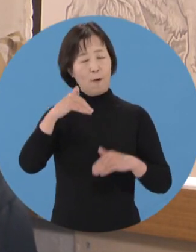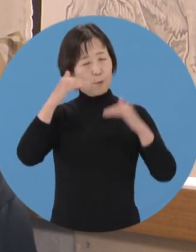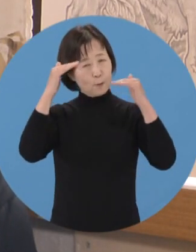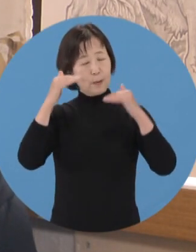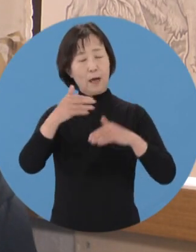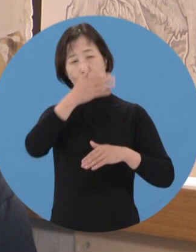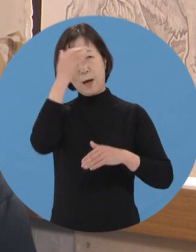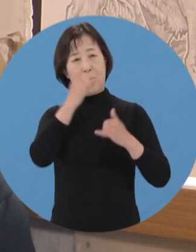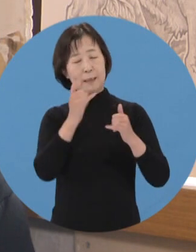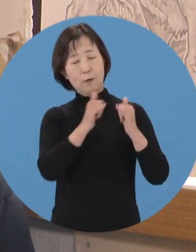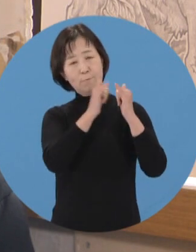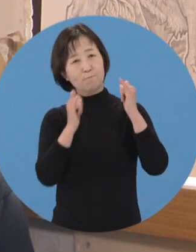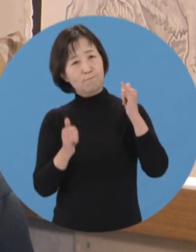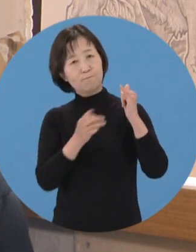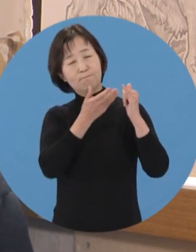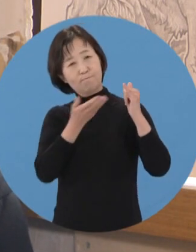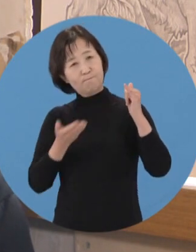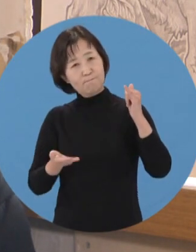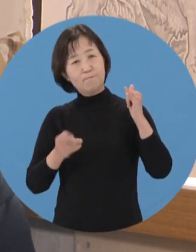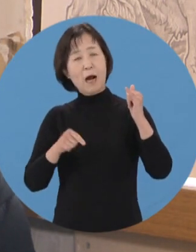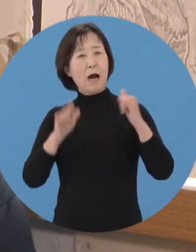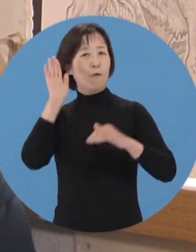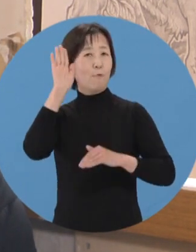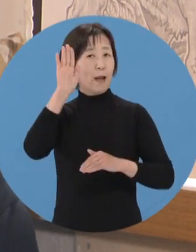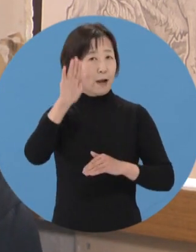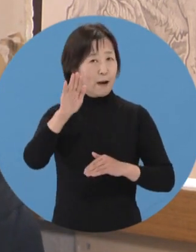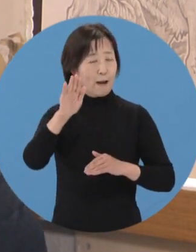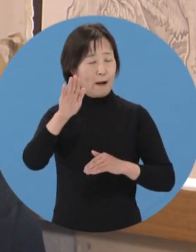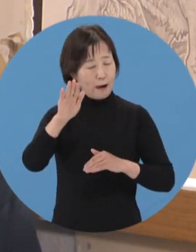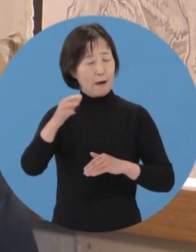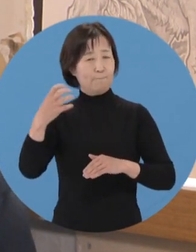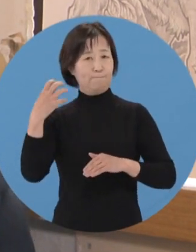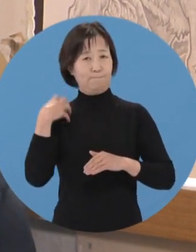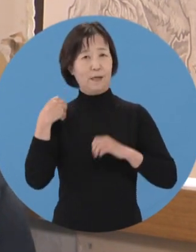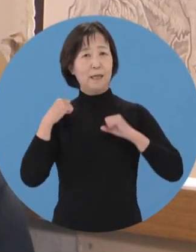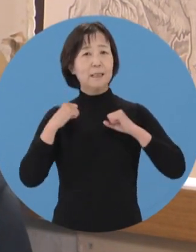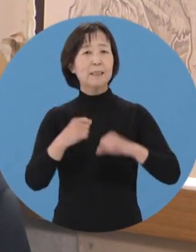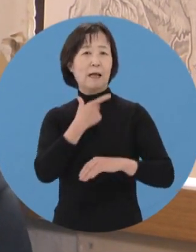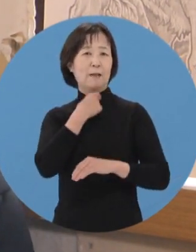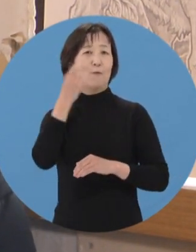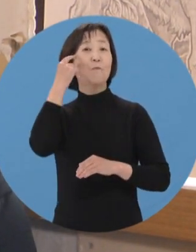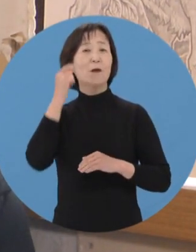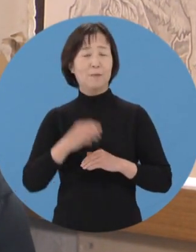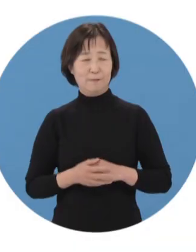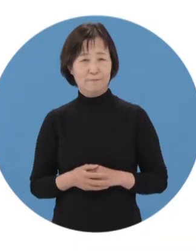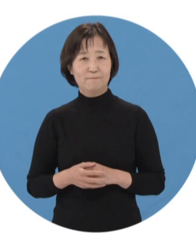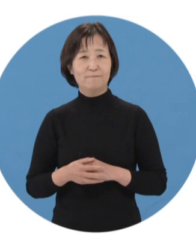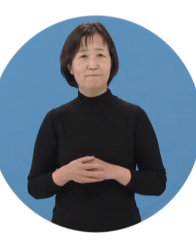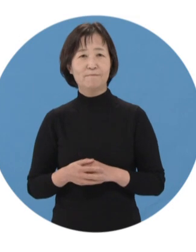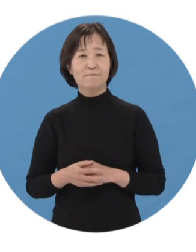ていうこともこれからやっていこうかなと思ってます。